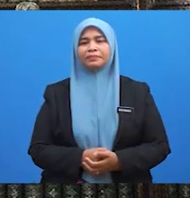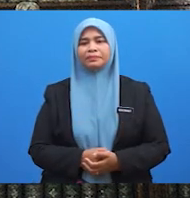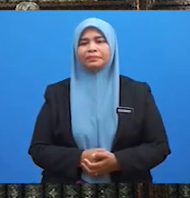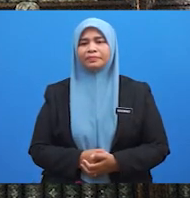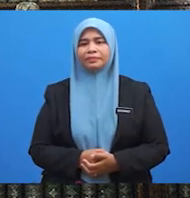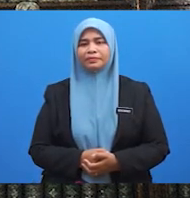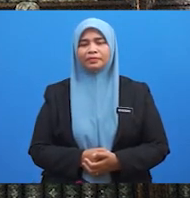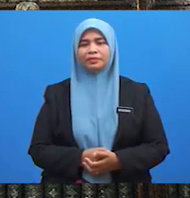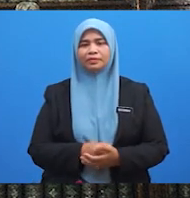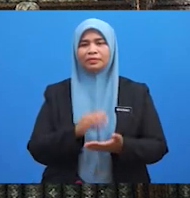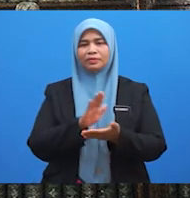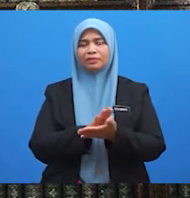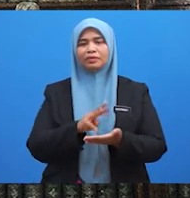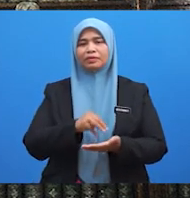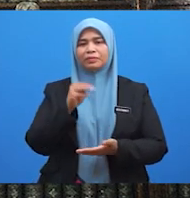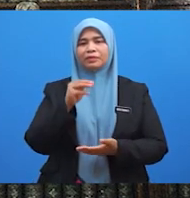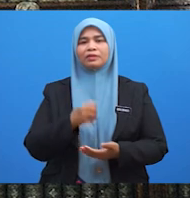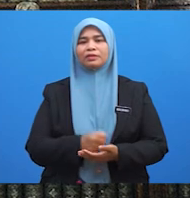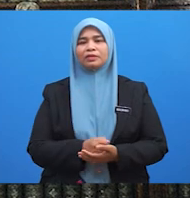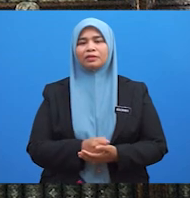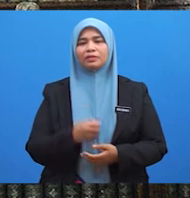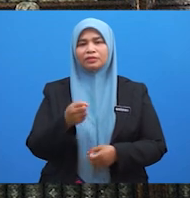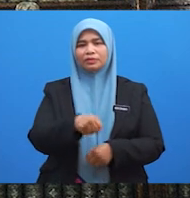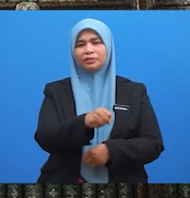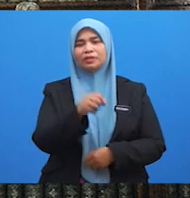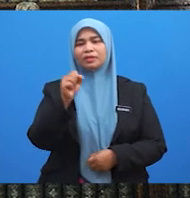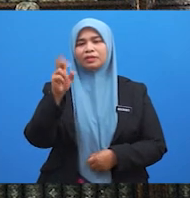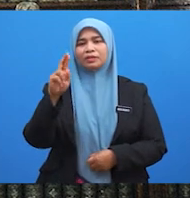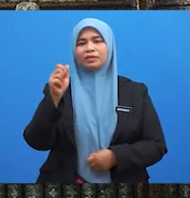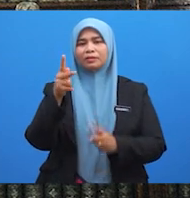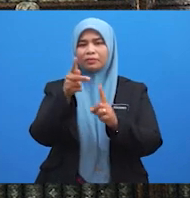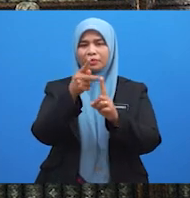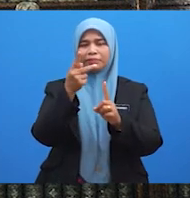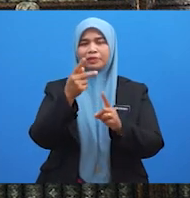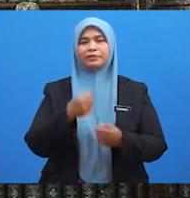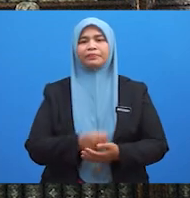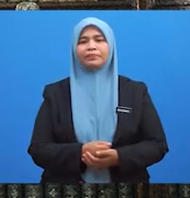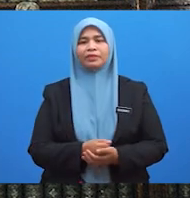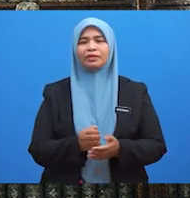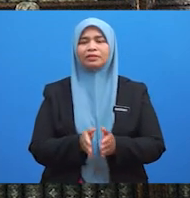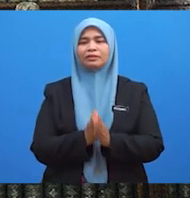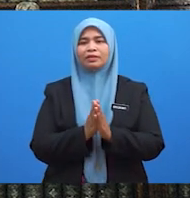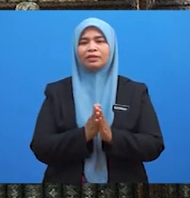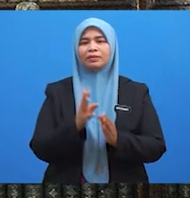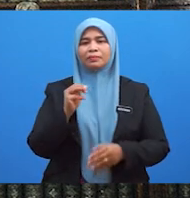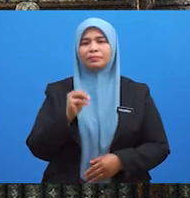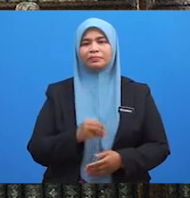6 Sekolah Menengah Kebangsaan Sungai Ara, Pulau Pinang. Salam muhibah